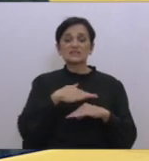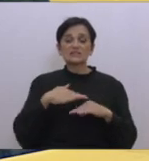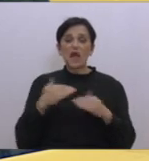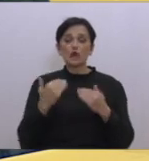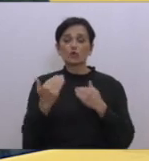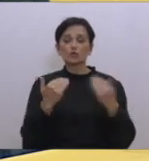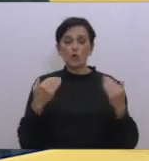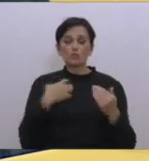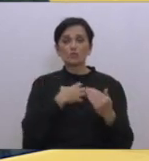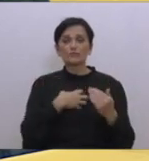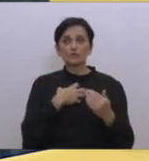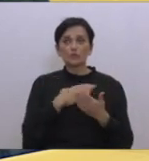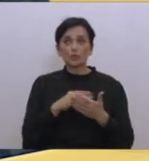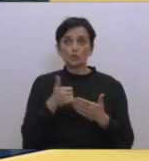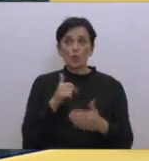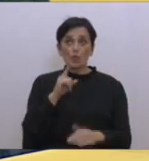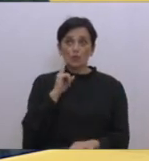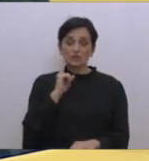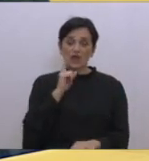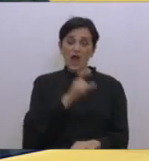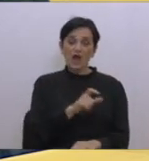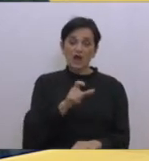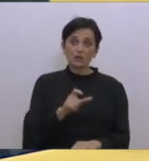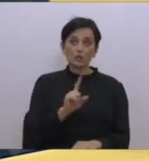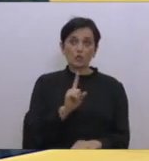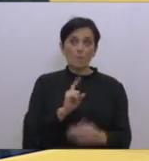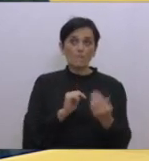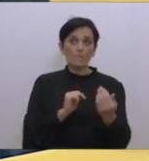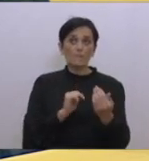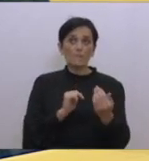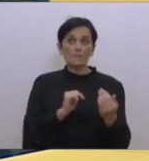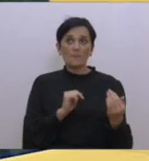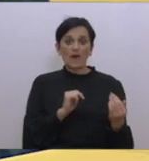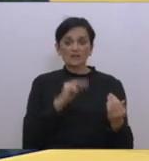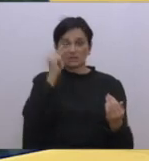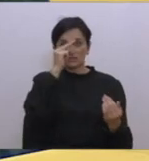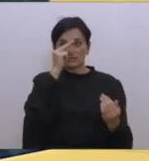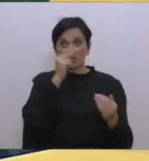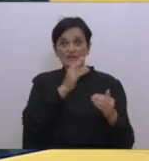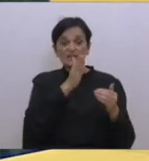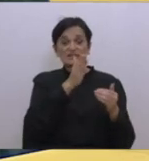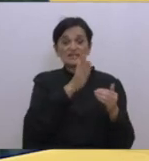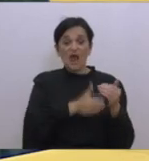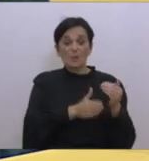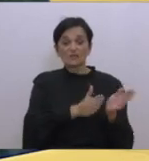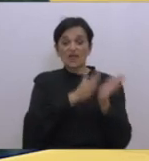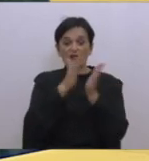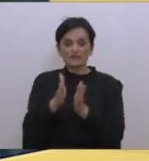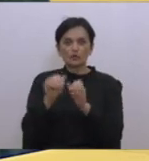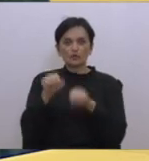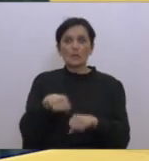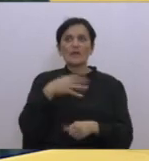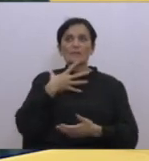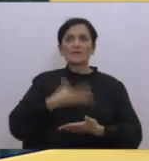ეს მნიშვნელოვანია როგორც ახალგაზრდებისთვის, რომ მათ სწავლის დამთავრებისთანავე შეძლონ რომ